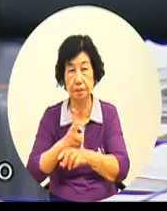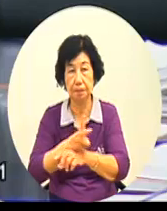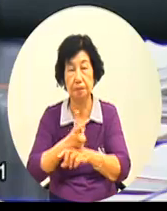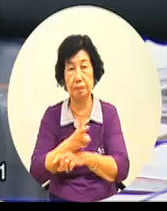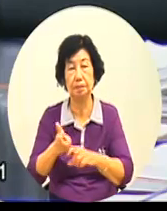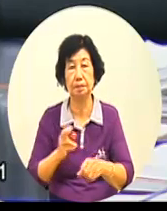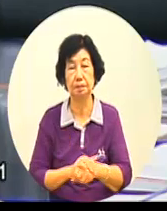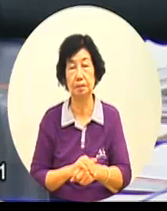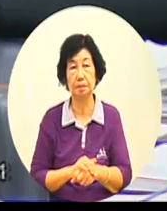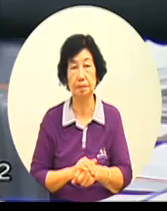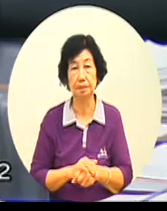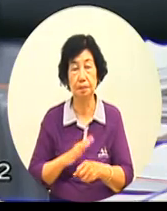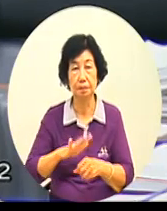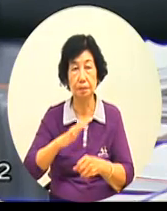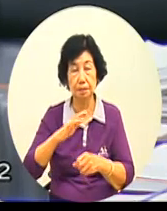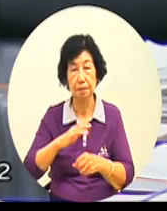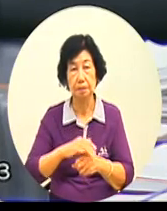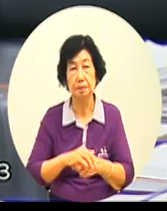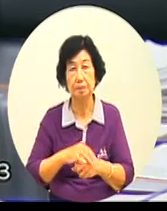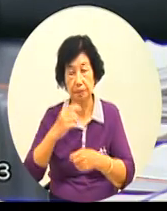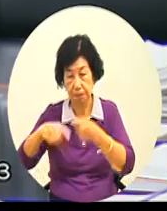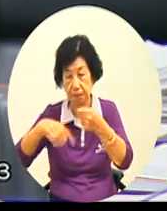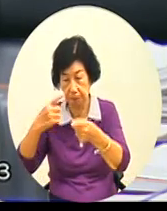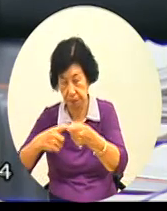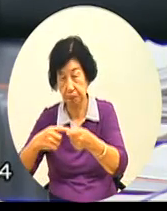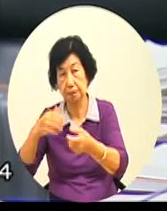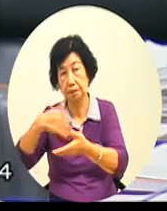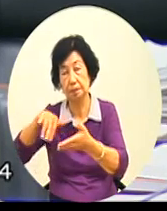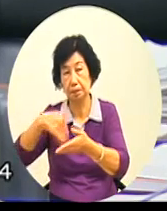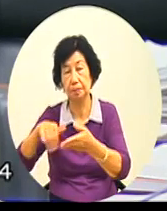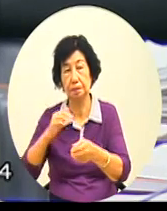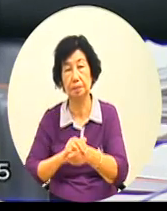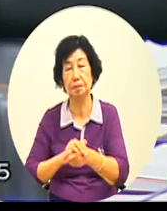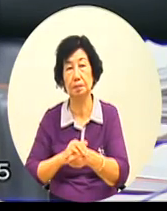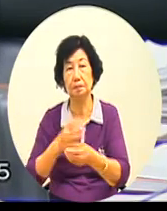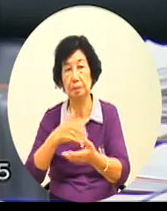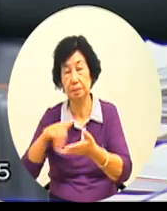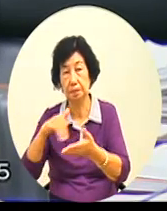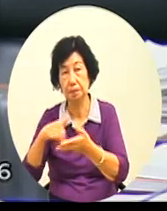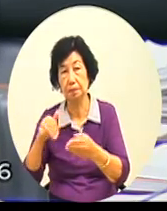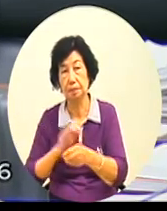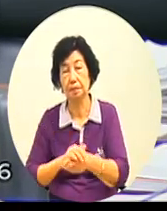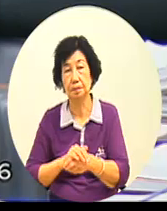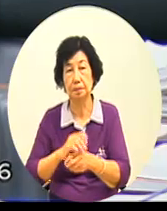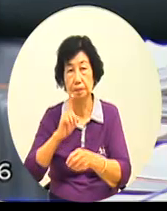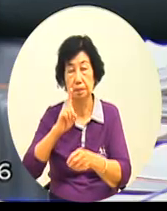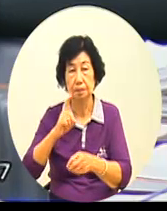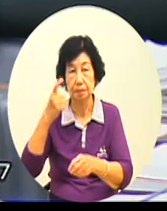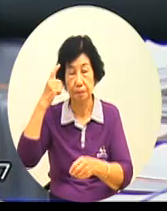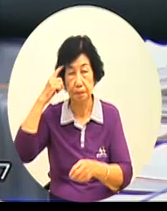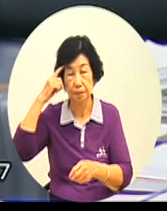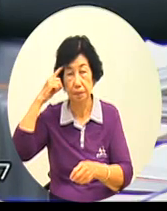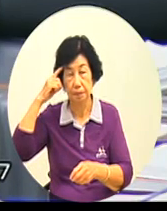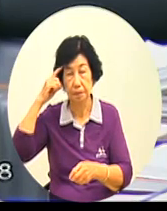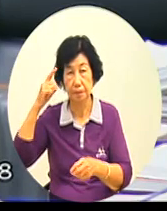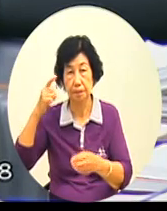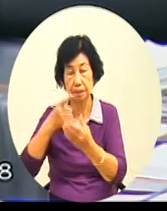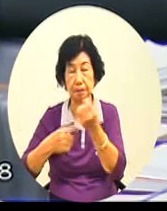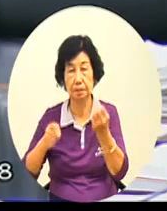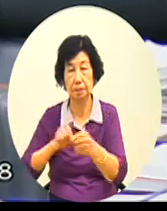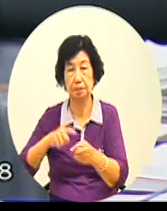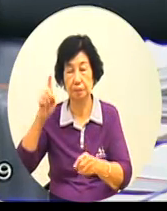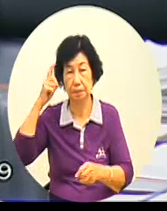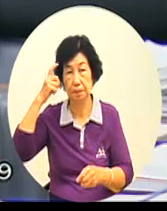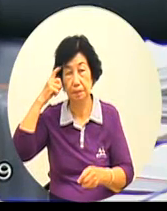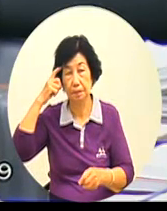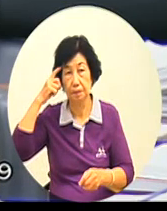那每个礼拜少掉2个小时，一年下来是少了多少天？少了13天。所以中央的